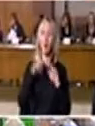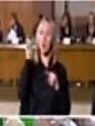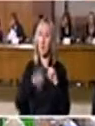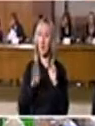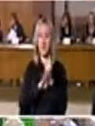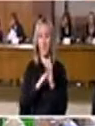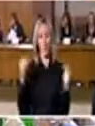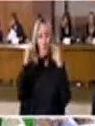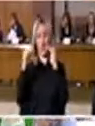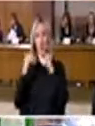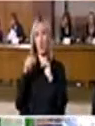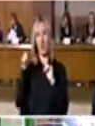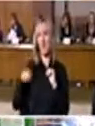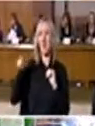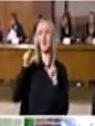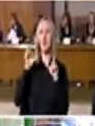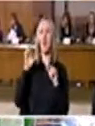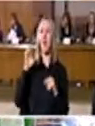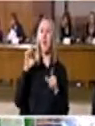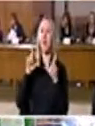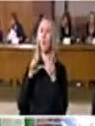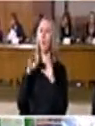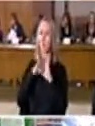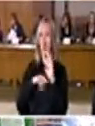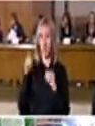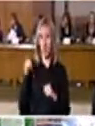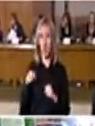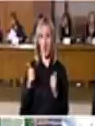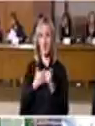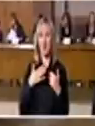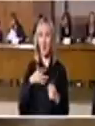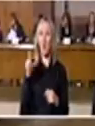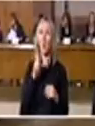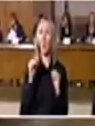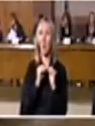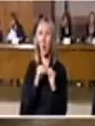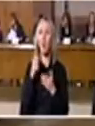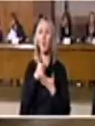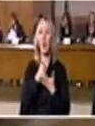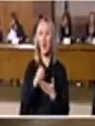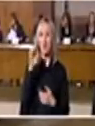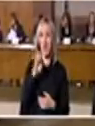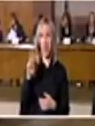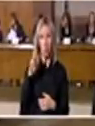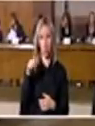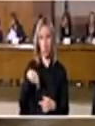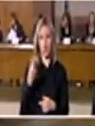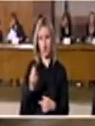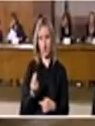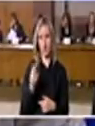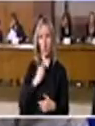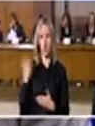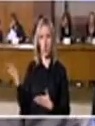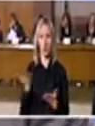diskriminacije sa pravnim tekovinama Evropske unije. Sa nama je gospodin Luka Bianconi iz delegacije Evropske unije u Srbiji. Gospodine